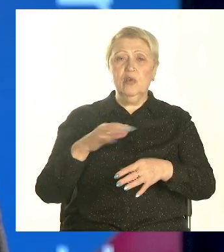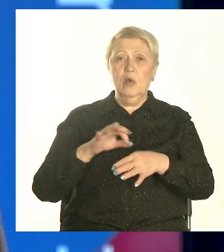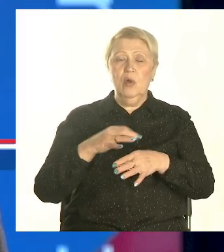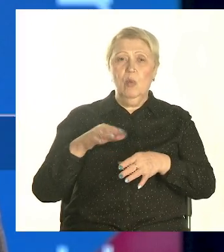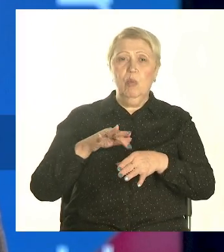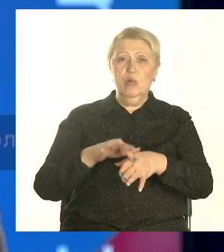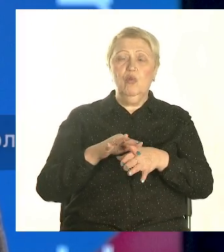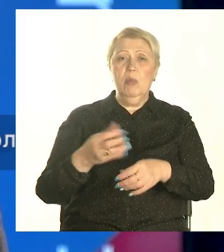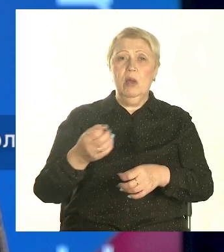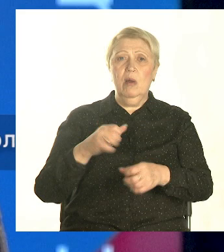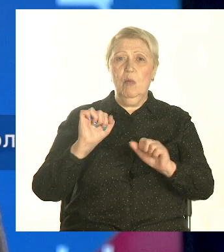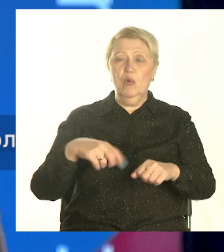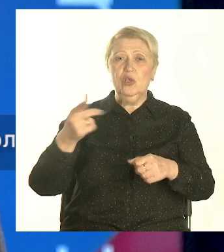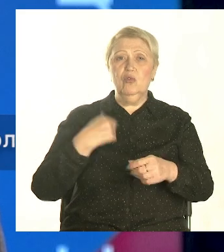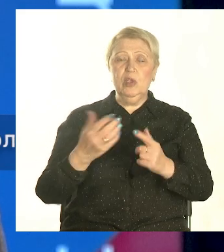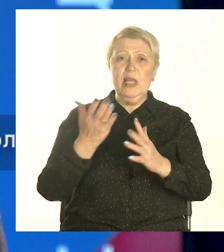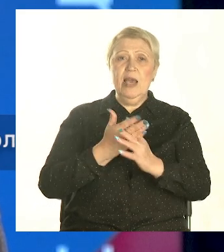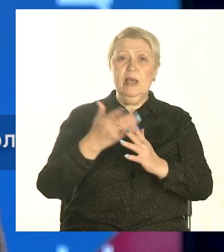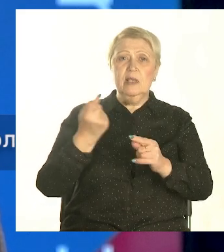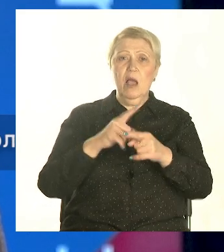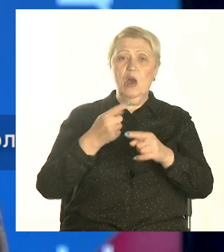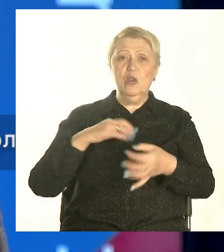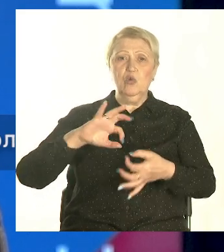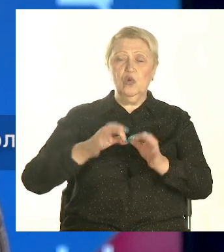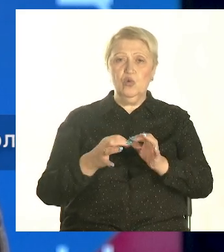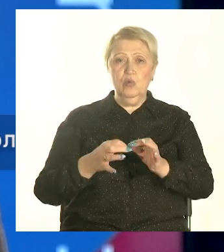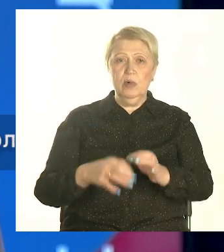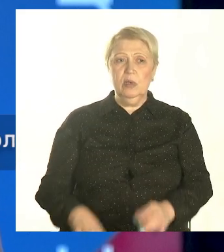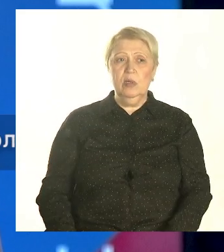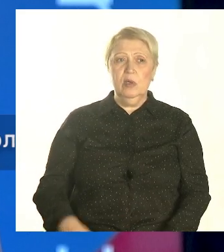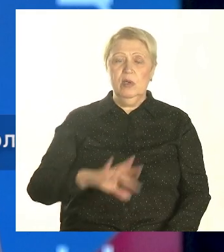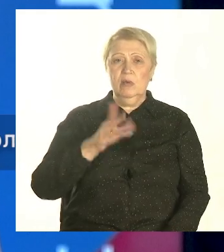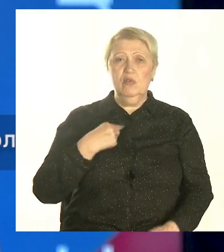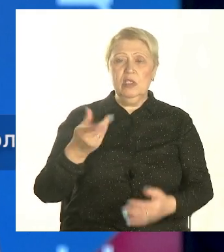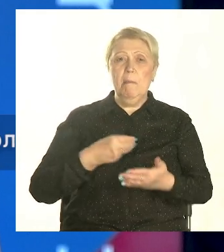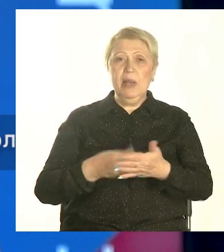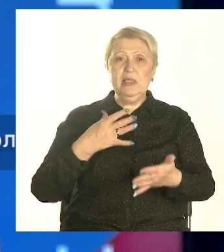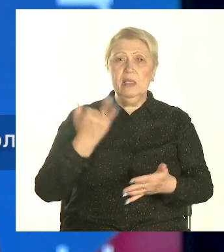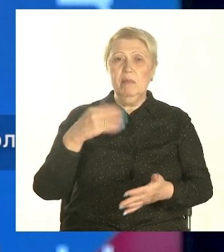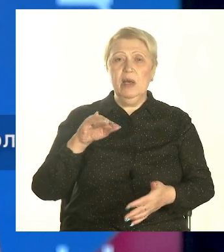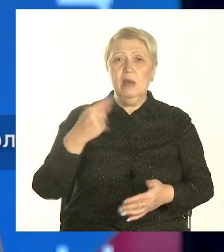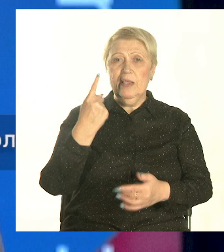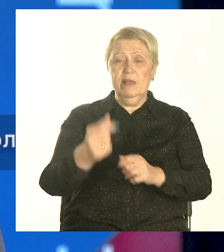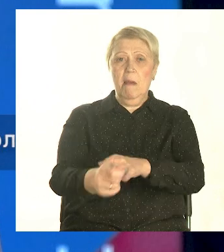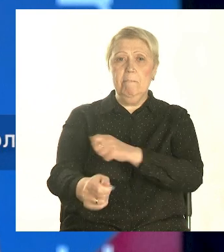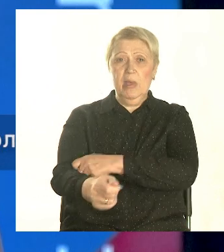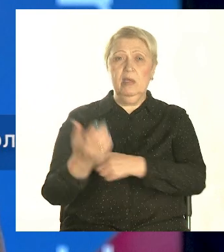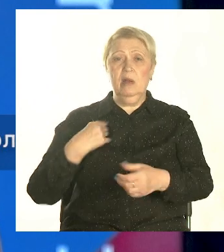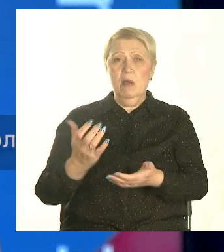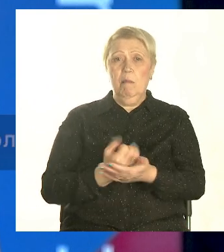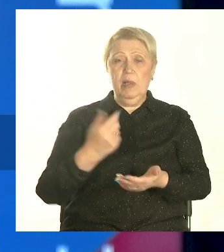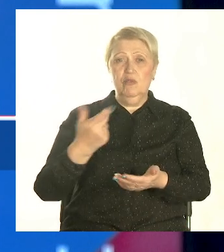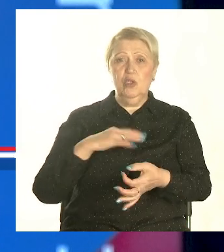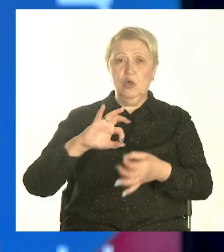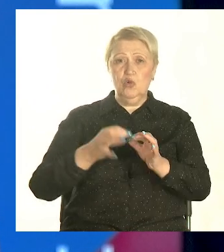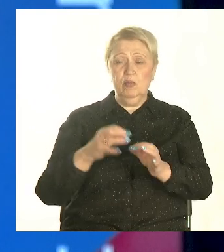разделить ту сумму, которая утверждена сегодня комитетом по ценам и тарифам, с одного метра как раз получается сумма